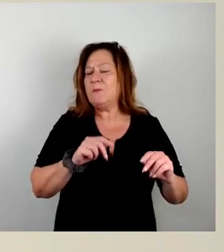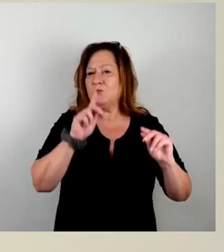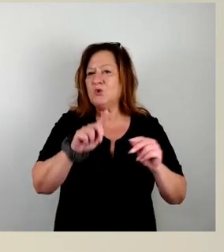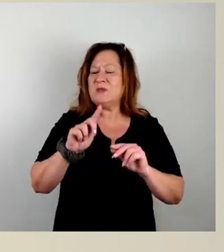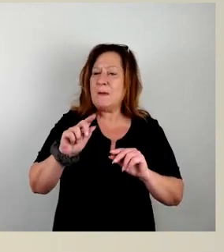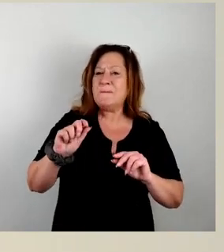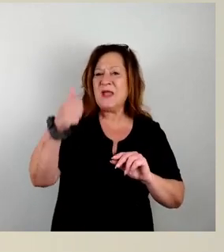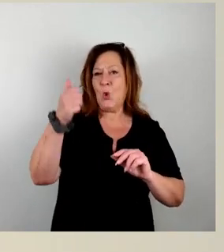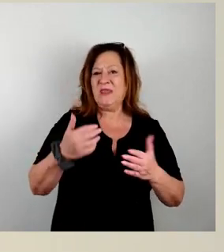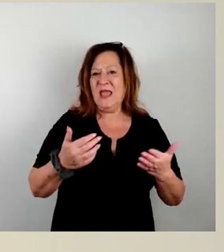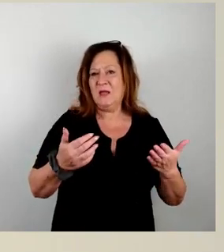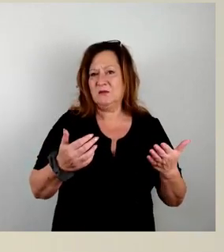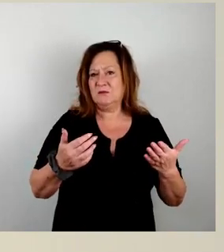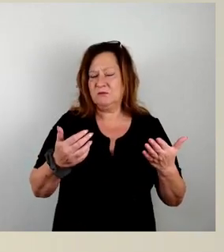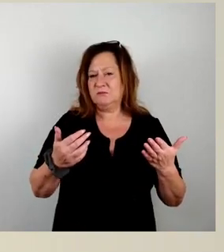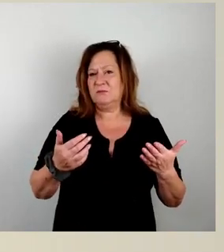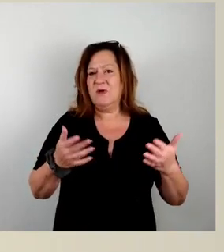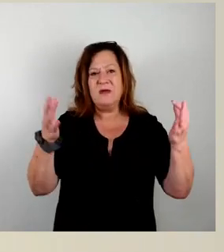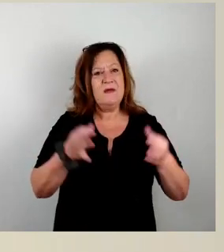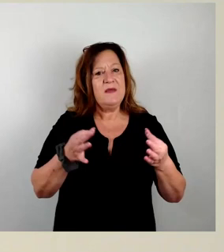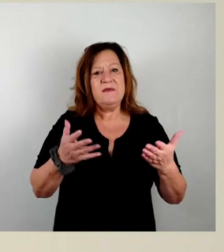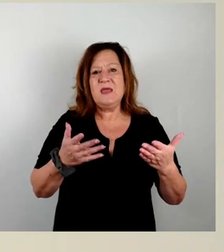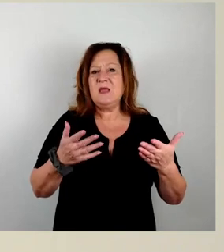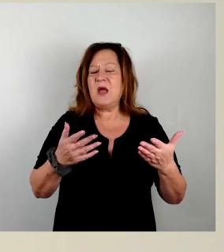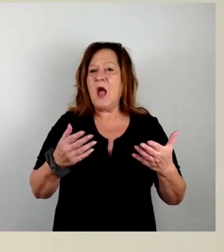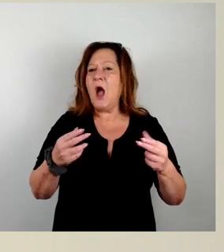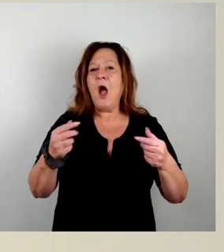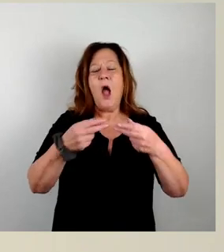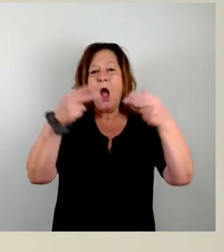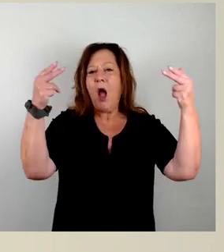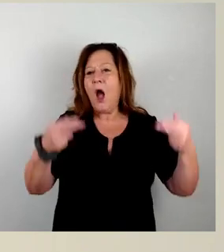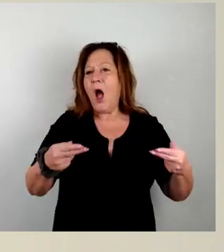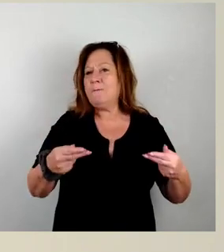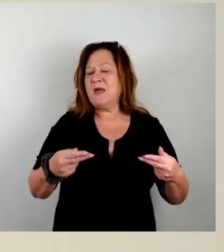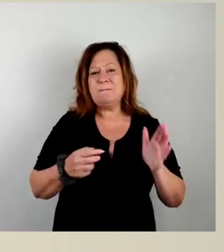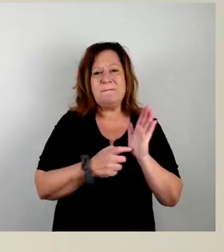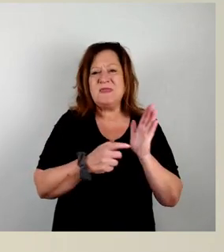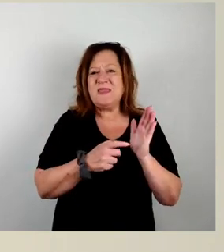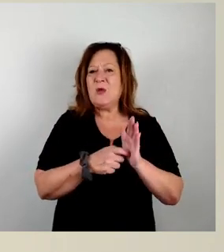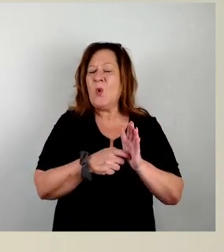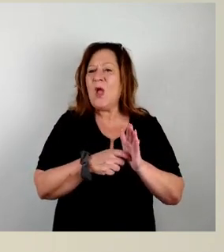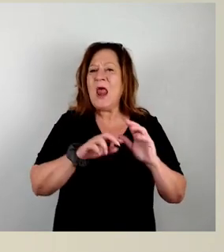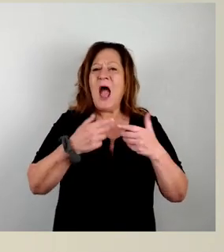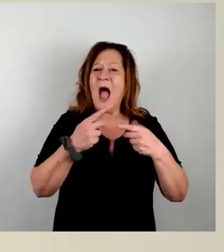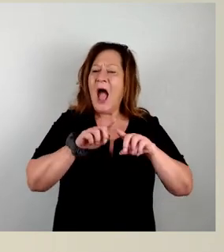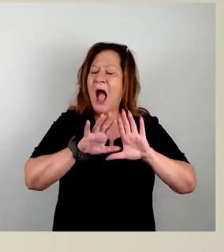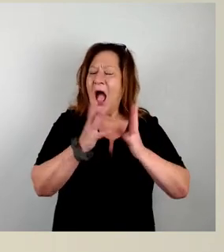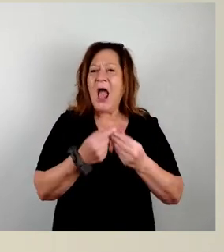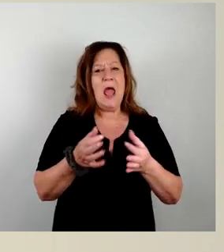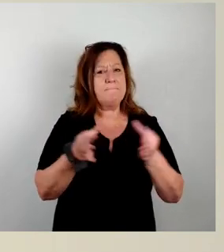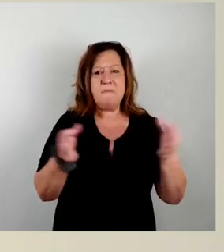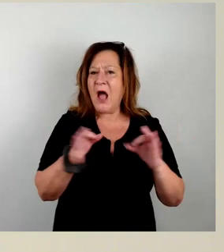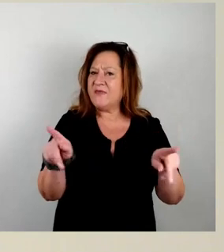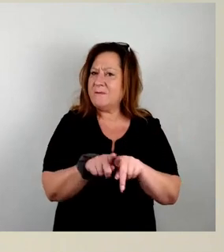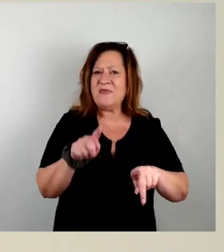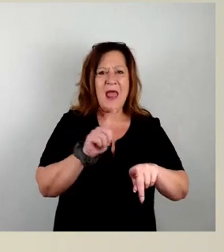eben von den genannten Rahmenbedingungen nicht alle gleichzeitig abgearbeitet werden können. Und das sind eben Fragen,